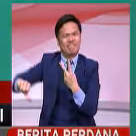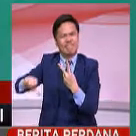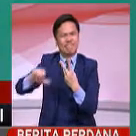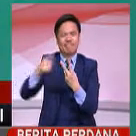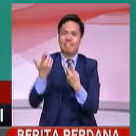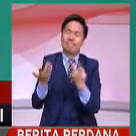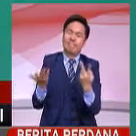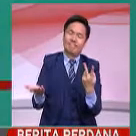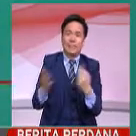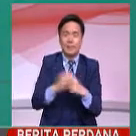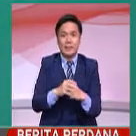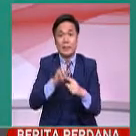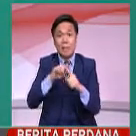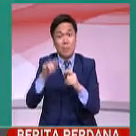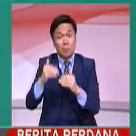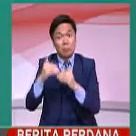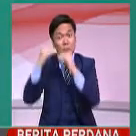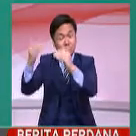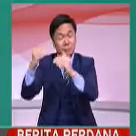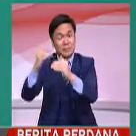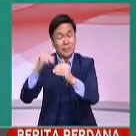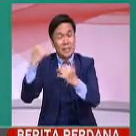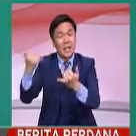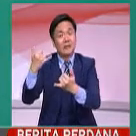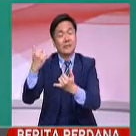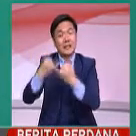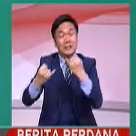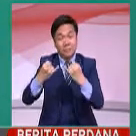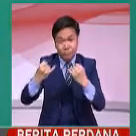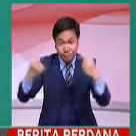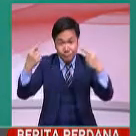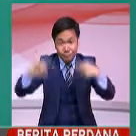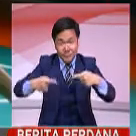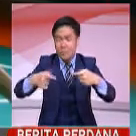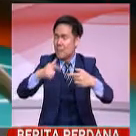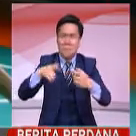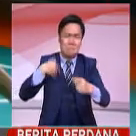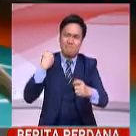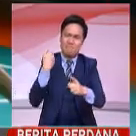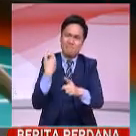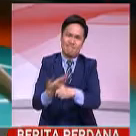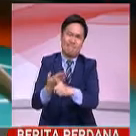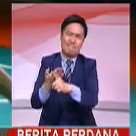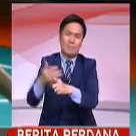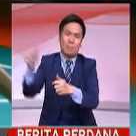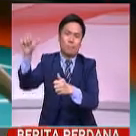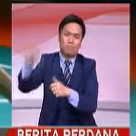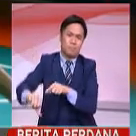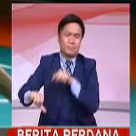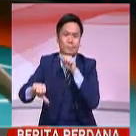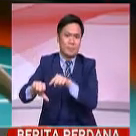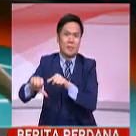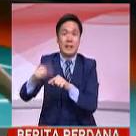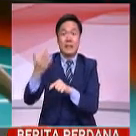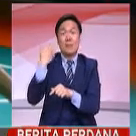terbuka tersebut Namun layak ke jelajah dunia akhirnya Jikan mereka tersingkir pada peringkat separuh akhir yang berlangsung Sabtu